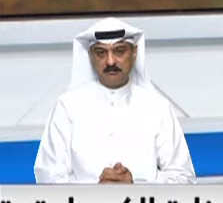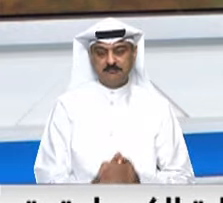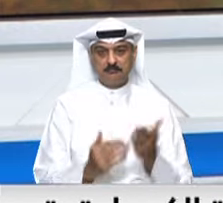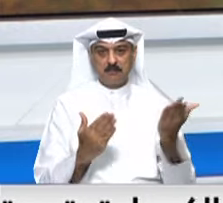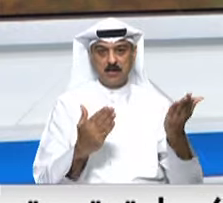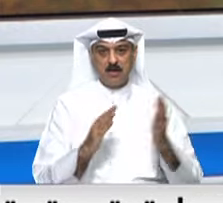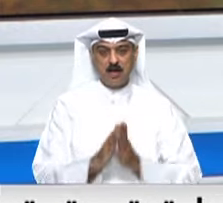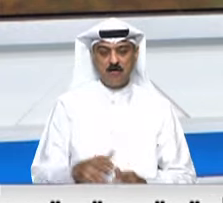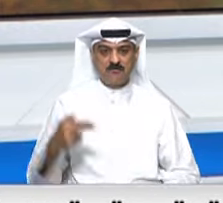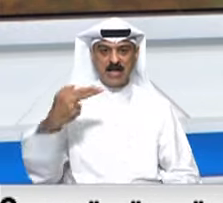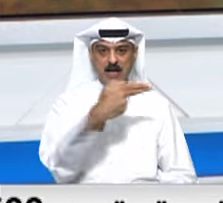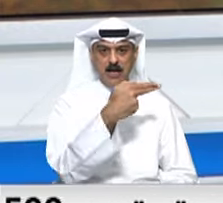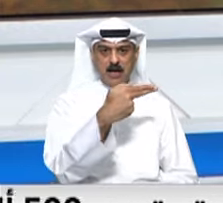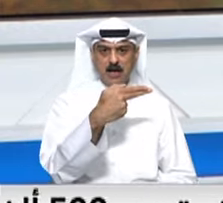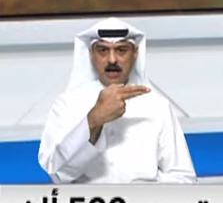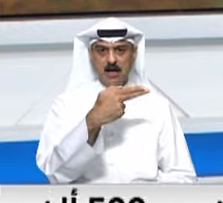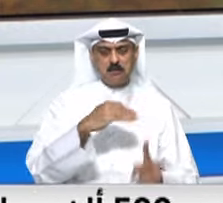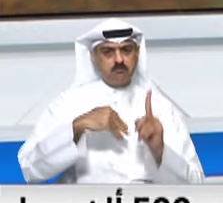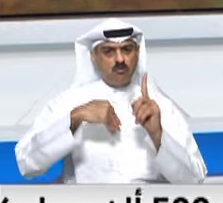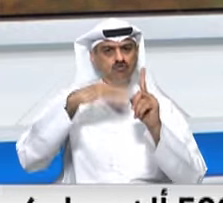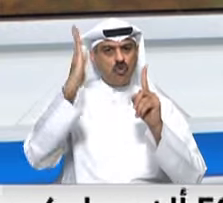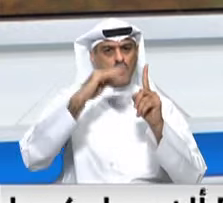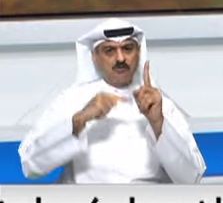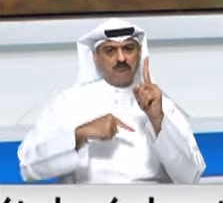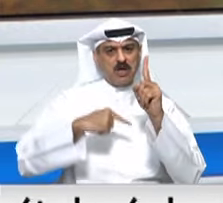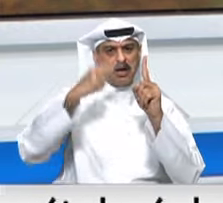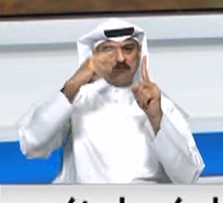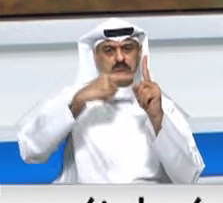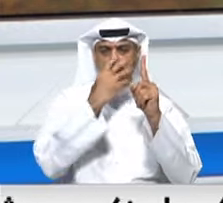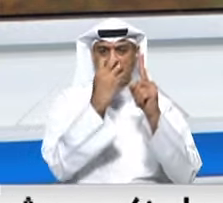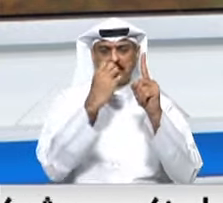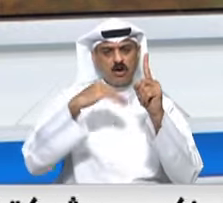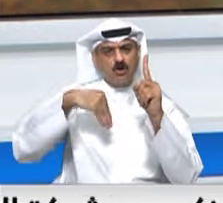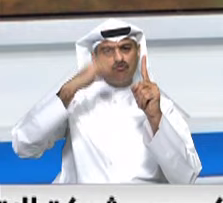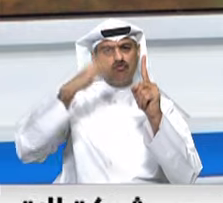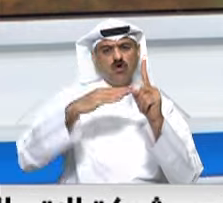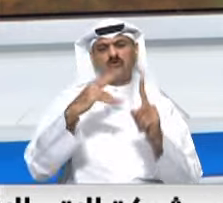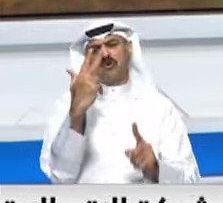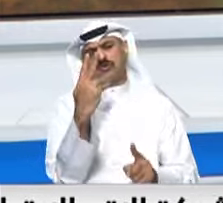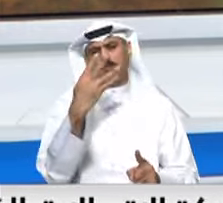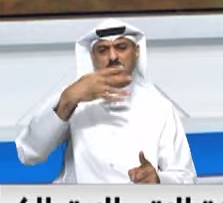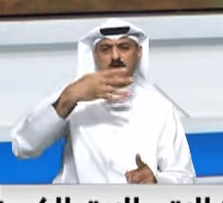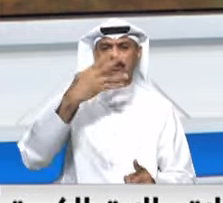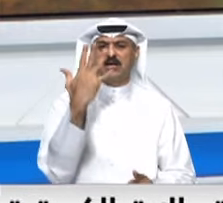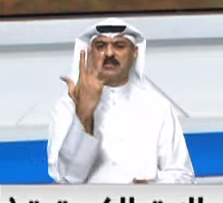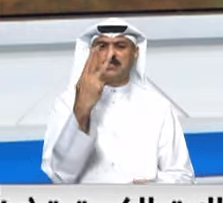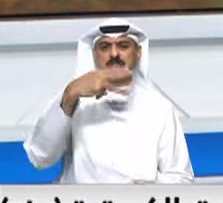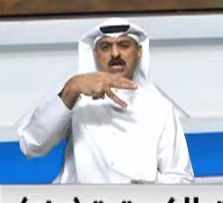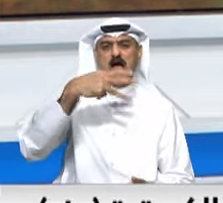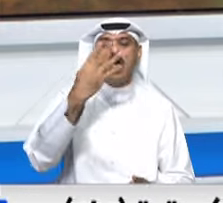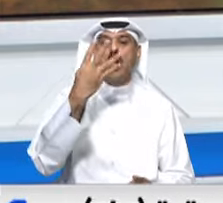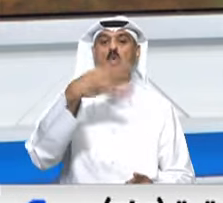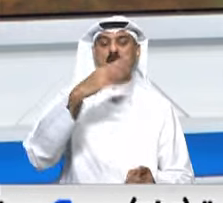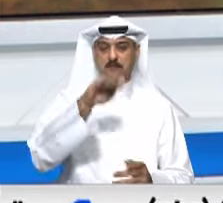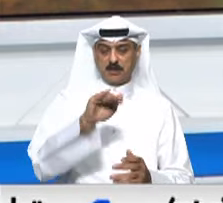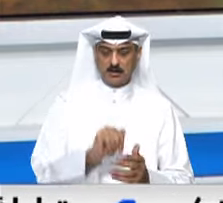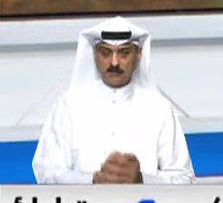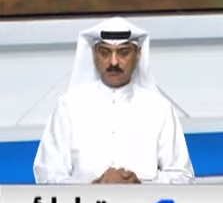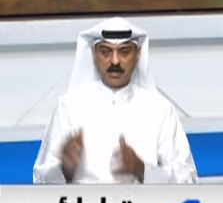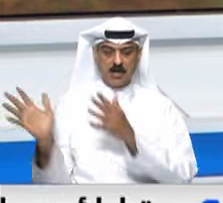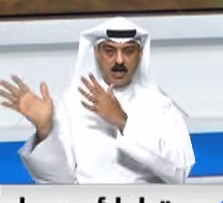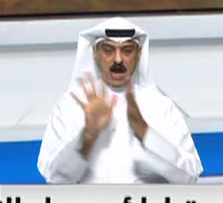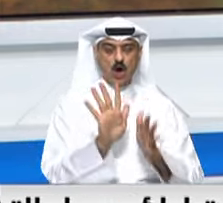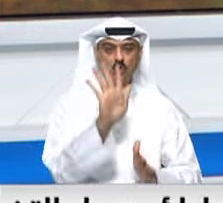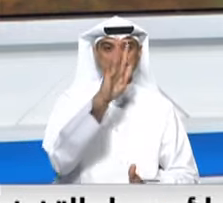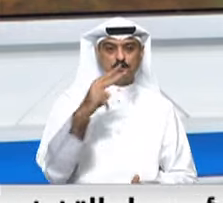والمناطق الغربيه من البلاد فتسجل درجات حراره عاليه 48 الى 49 درجه مئويه والاحساس يكون اعلى من ذلك الهواء الشمال